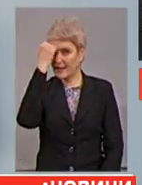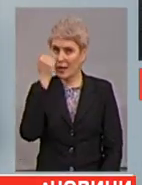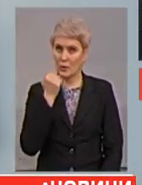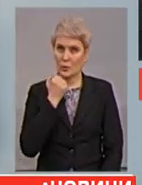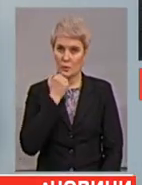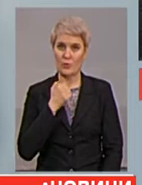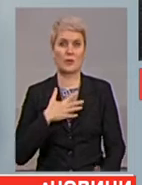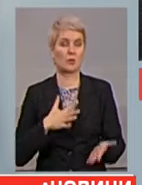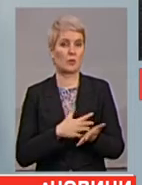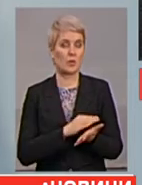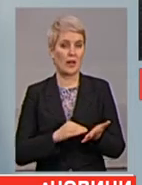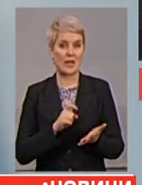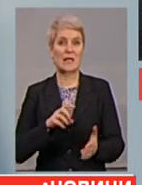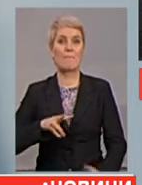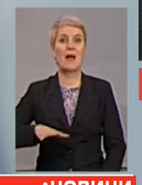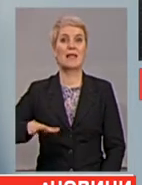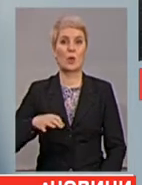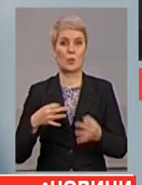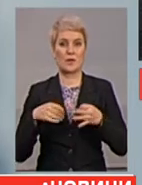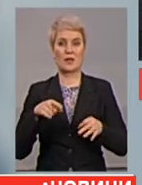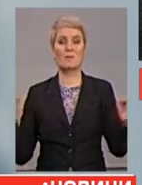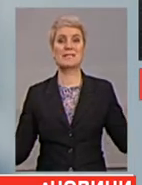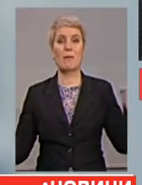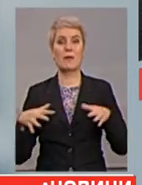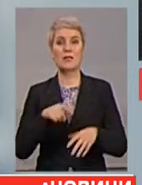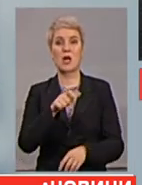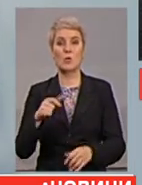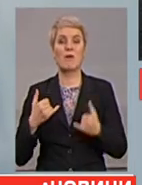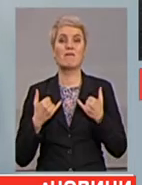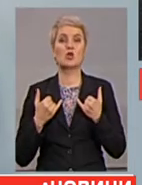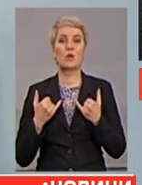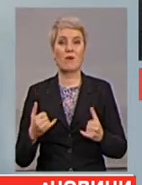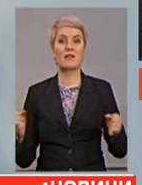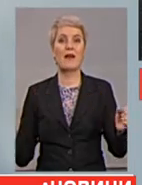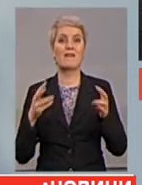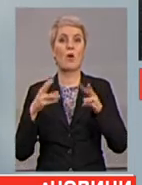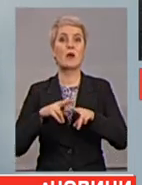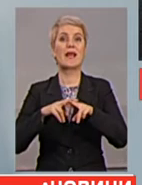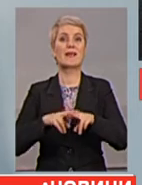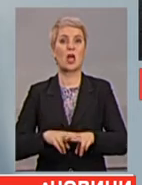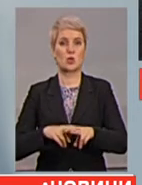Олена Близнякова з Майдану Незалежності. Там збираються люди, щоб вшанувати Вогнехрещу, загострення